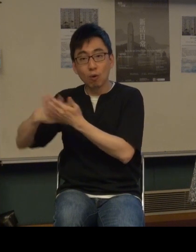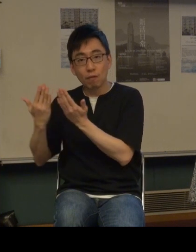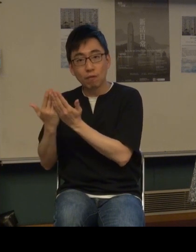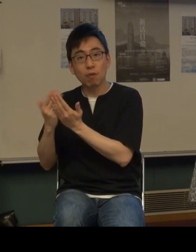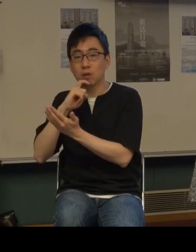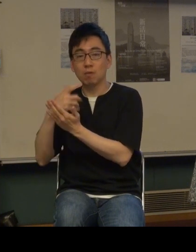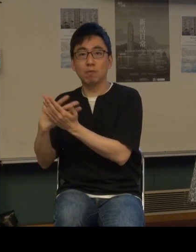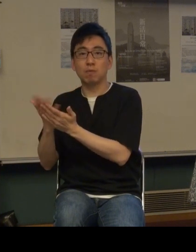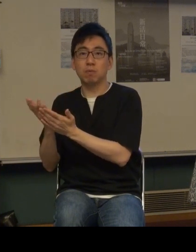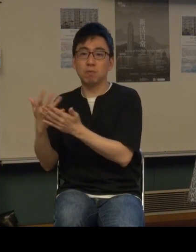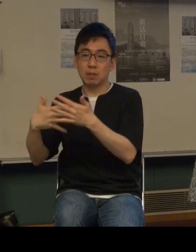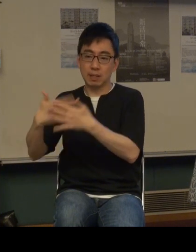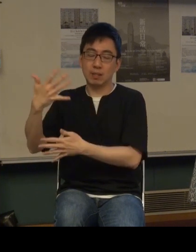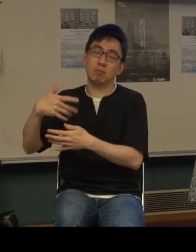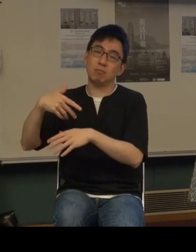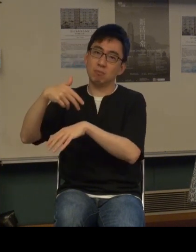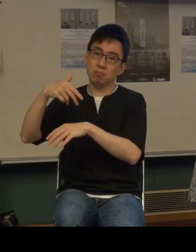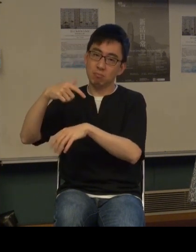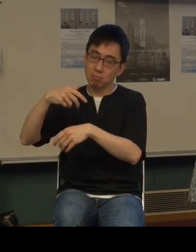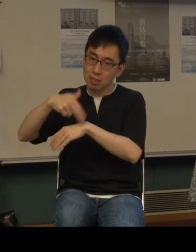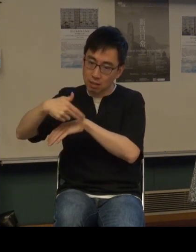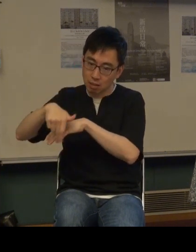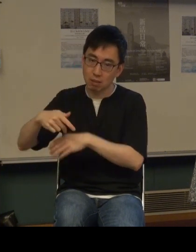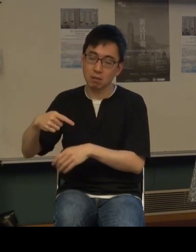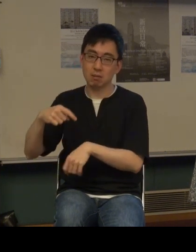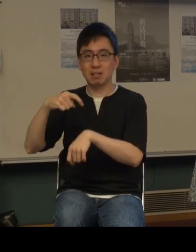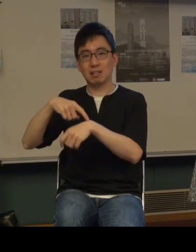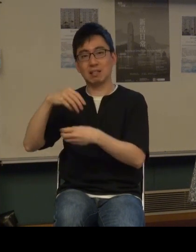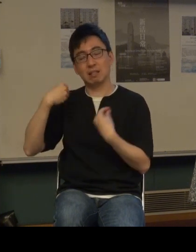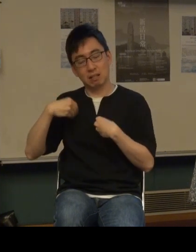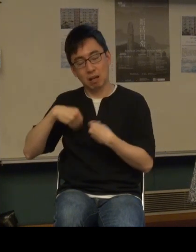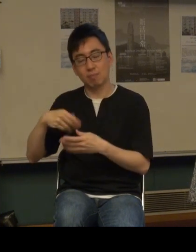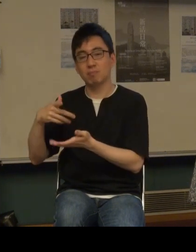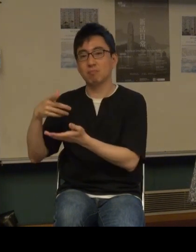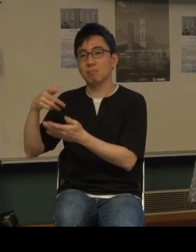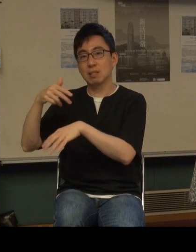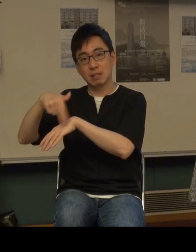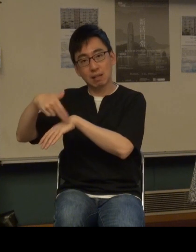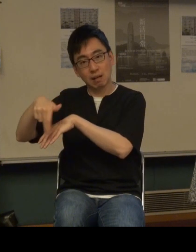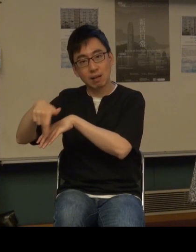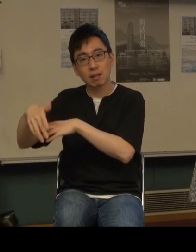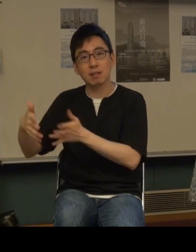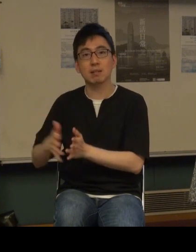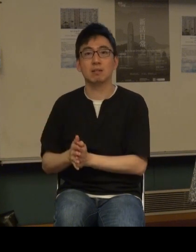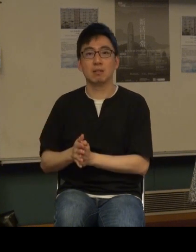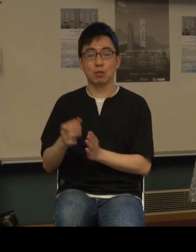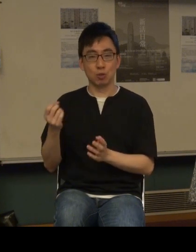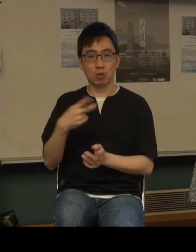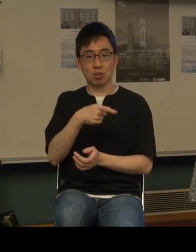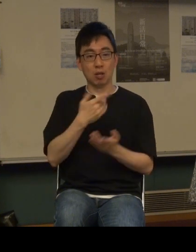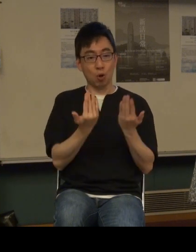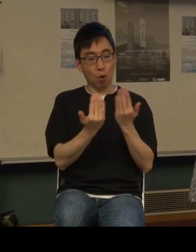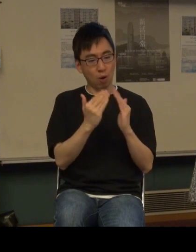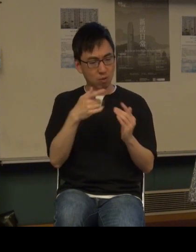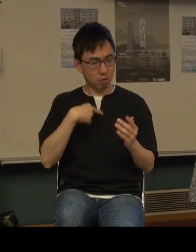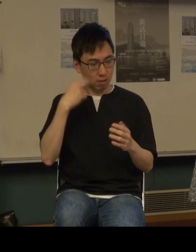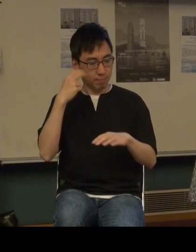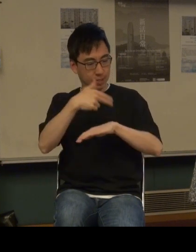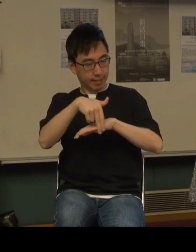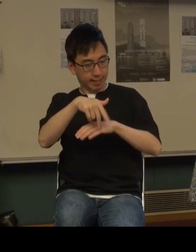建築設計啦，有時裝設計啦呢啲咁樣。而呢個校園咧，當佢設計呢個校園嘅時候